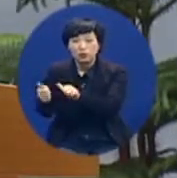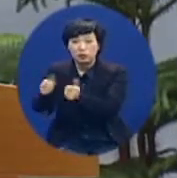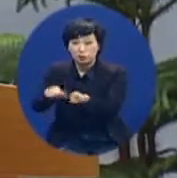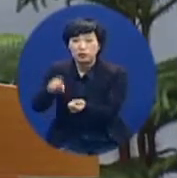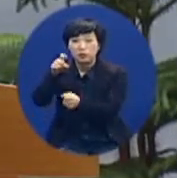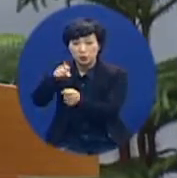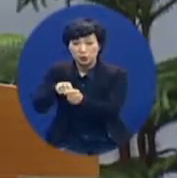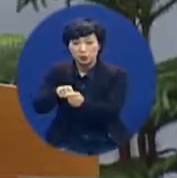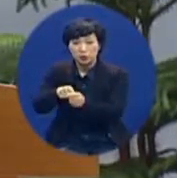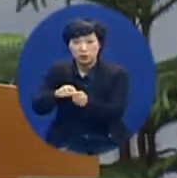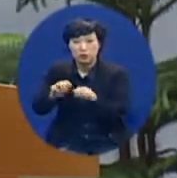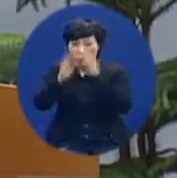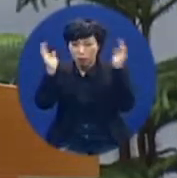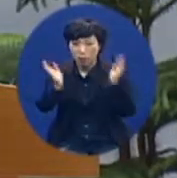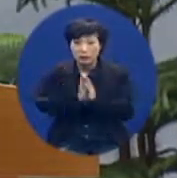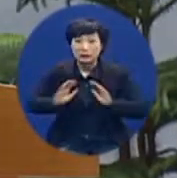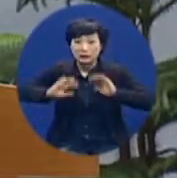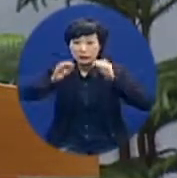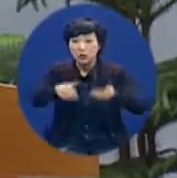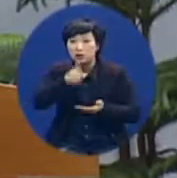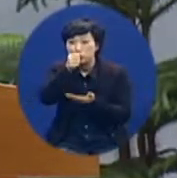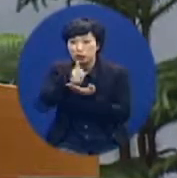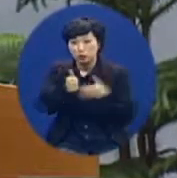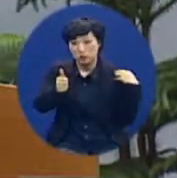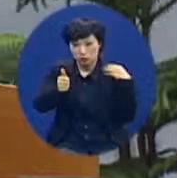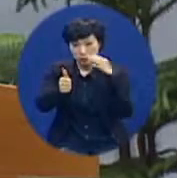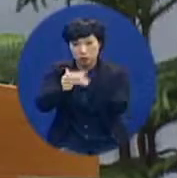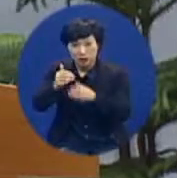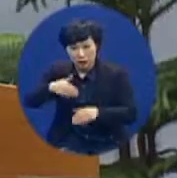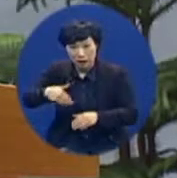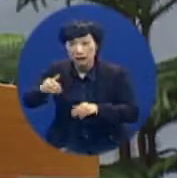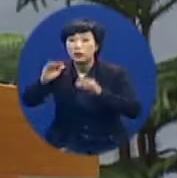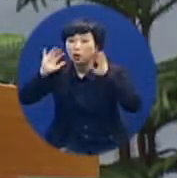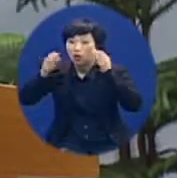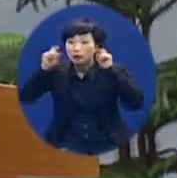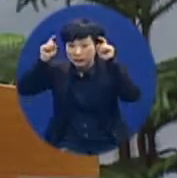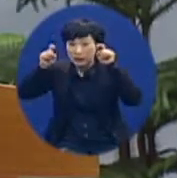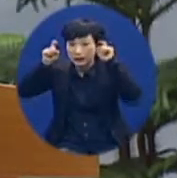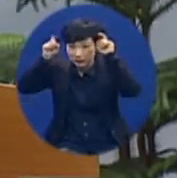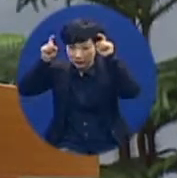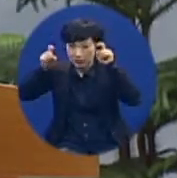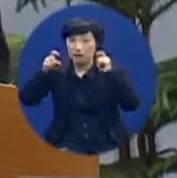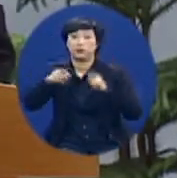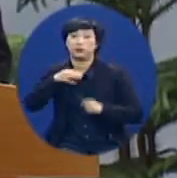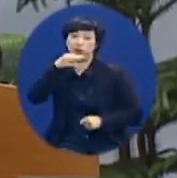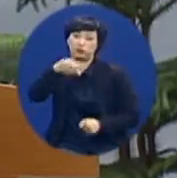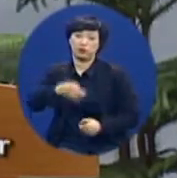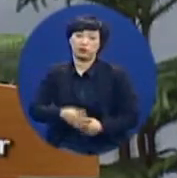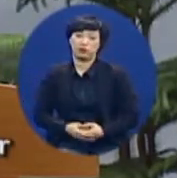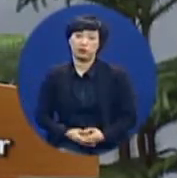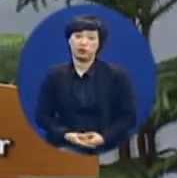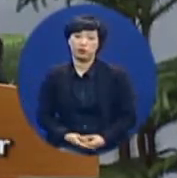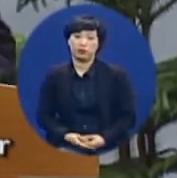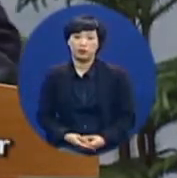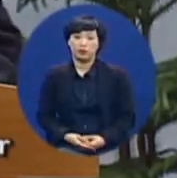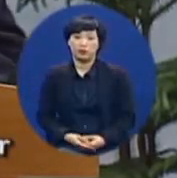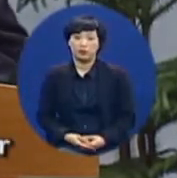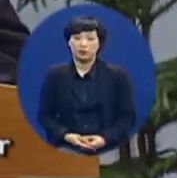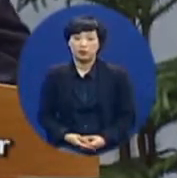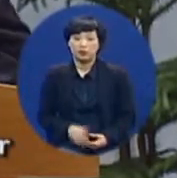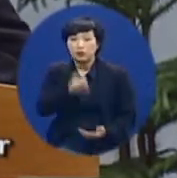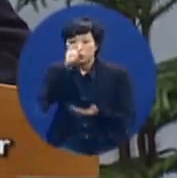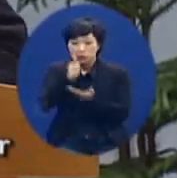죽으시고 온 세상 죄를 추구하는 어린양이로다 아멘 그래서